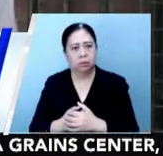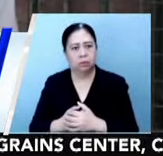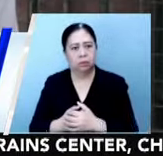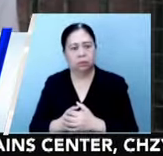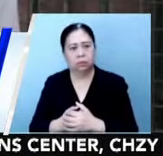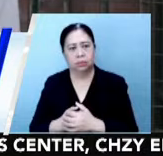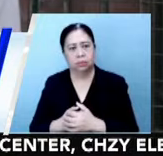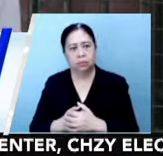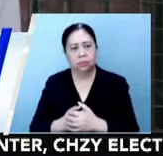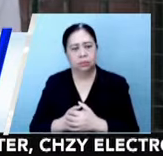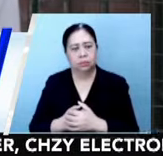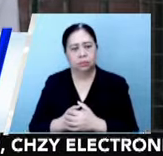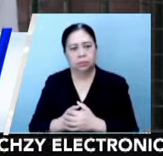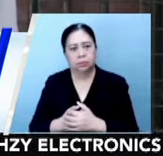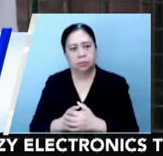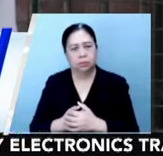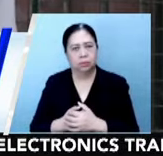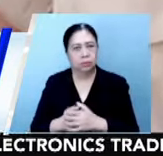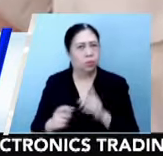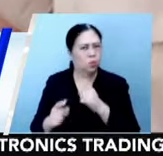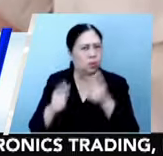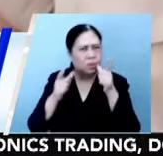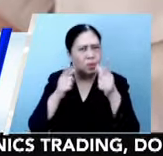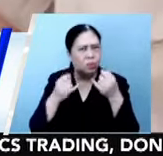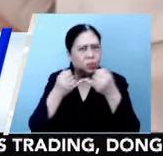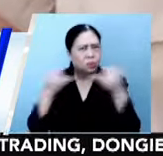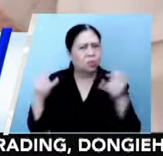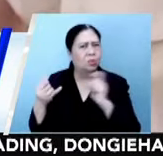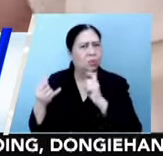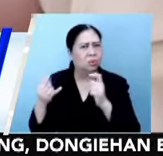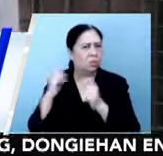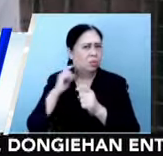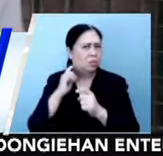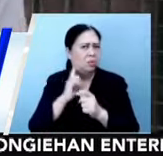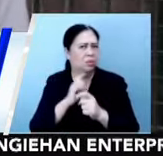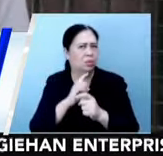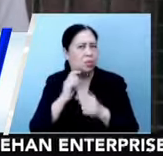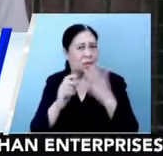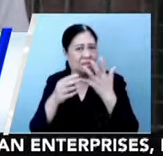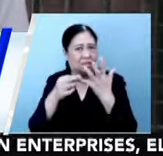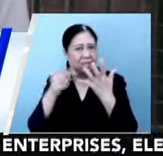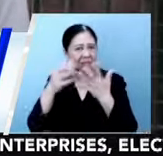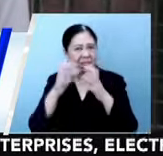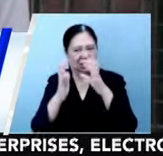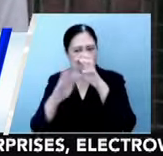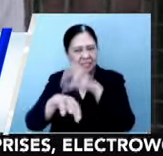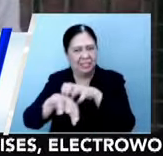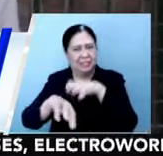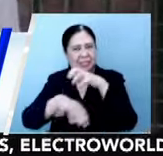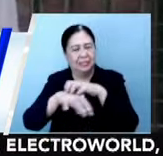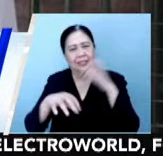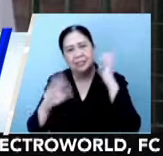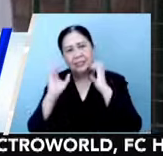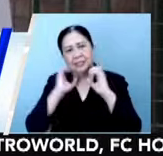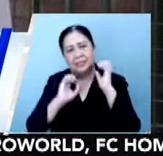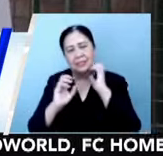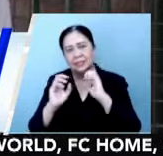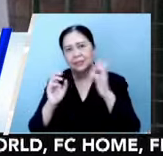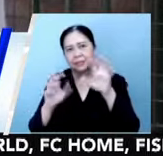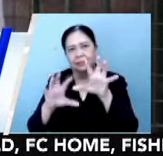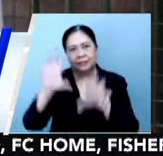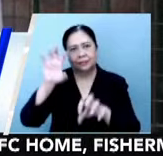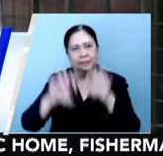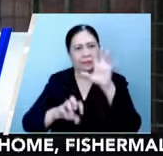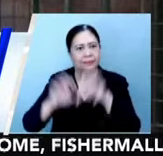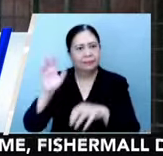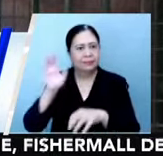yun. Para kung tama na alambre ito. Ito ay, ano ito? Kuko? Upo yan lahat. Meron dito sa likod ng tayo kanina? Opo. Marami po meron